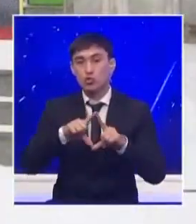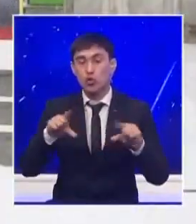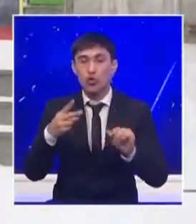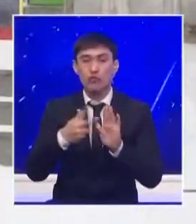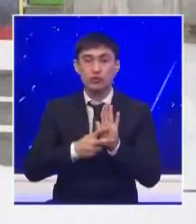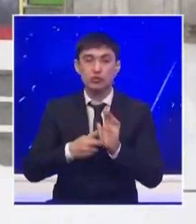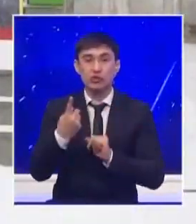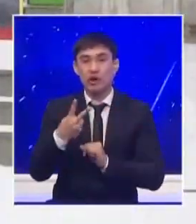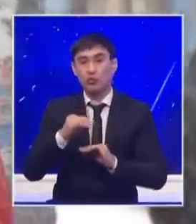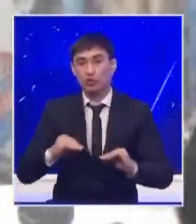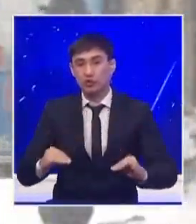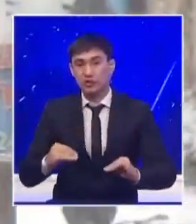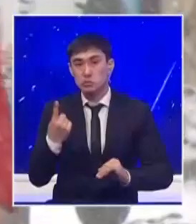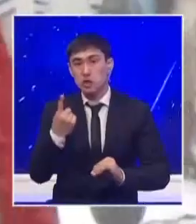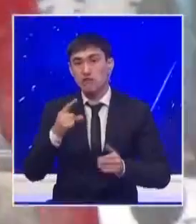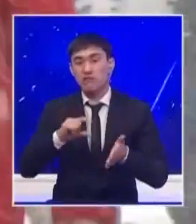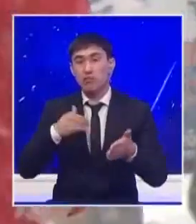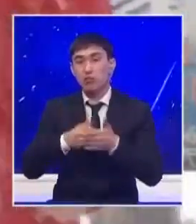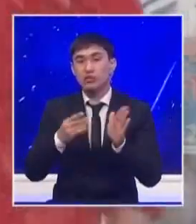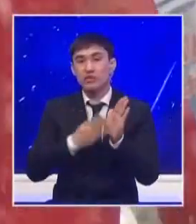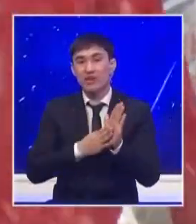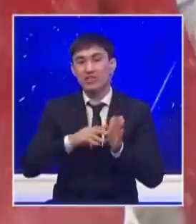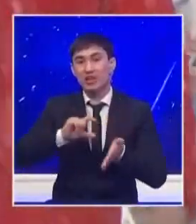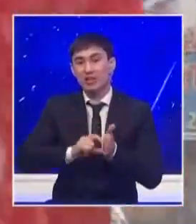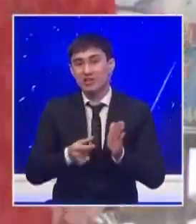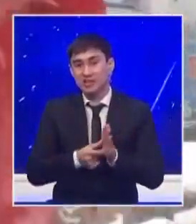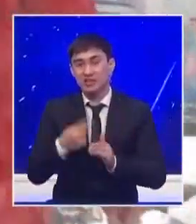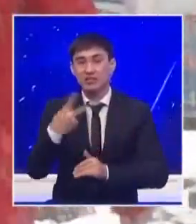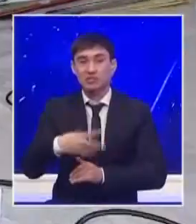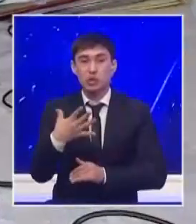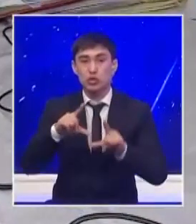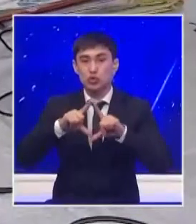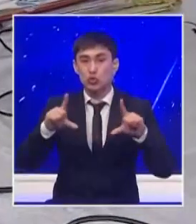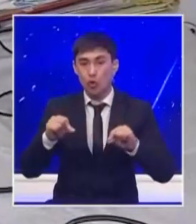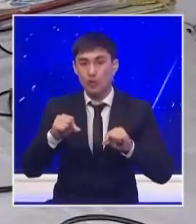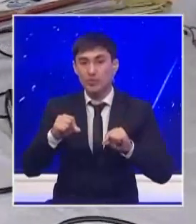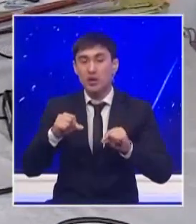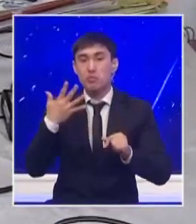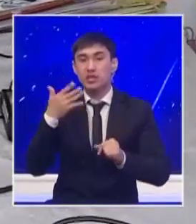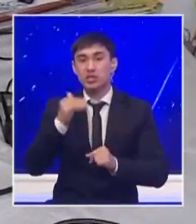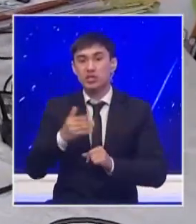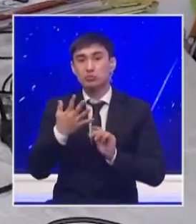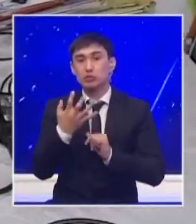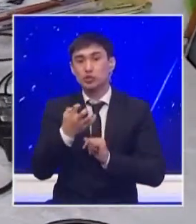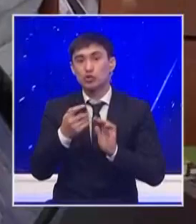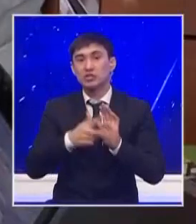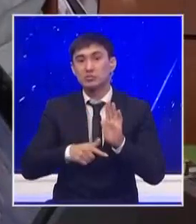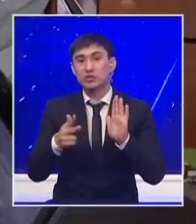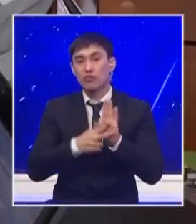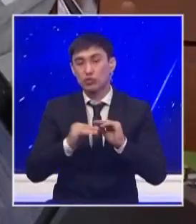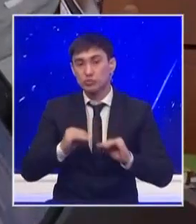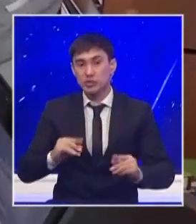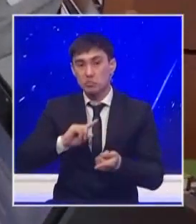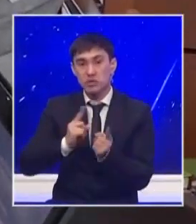трех школах 802 учащихся с 1 по 9 класс в 25 школах 5578 школьников